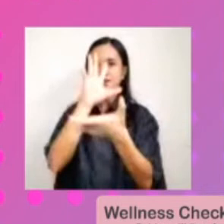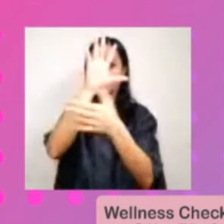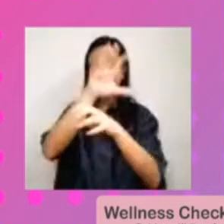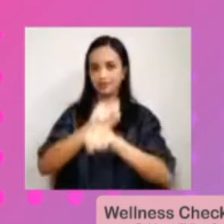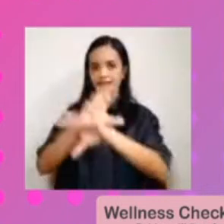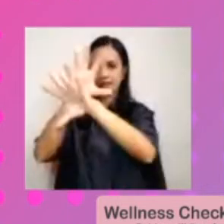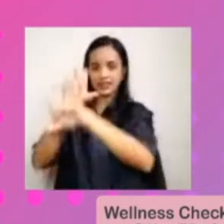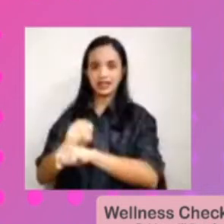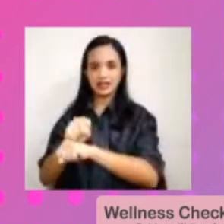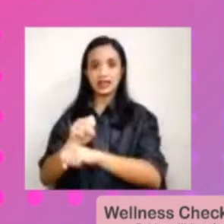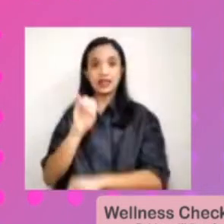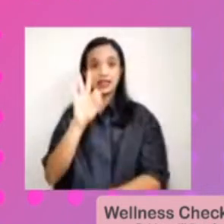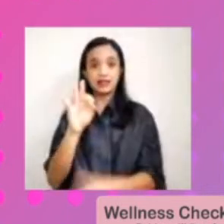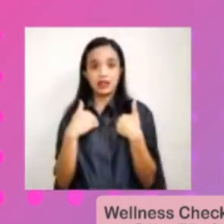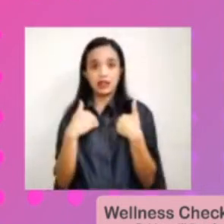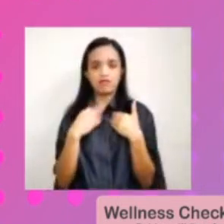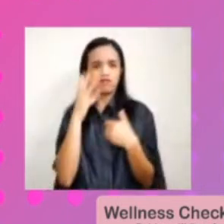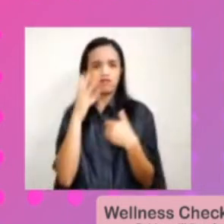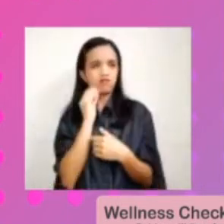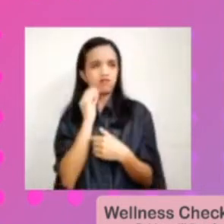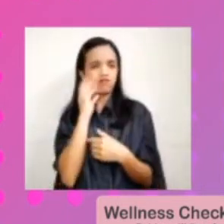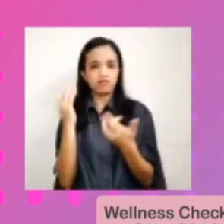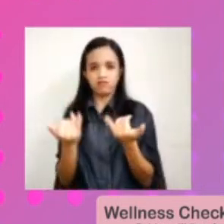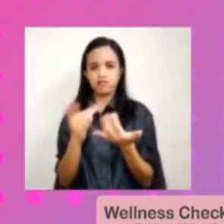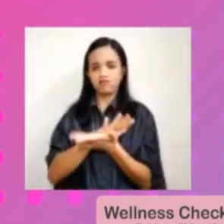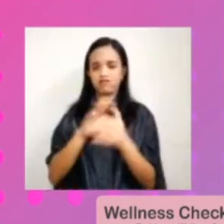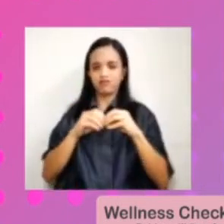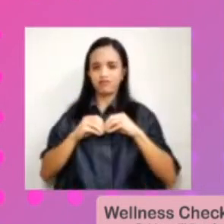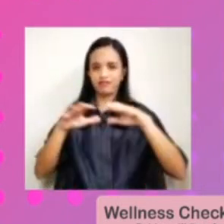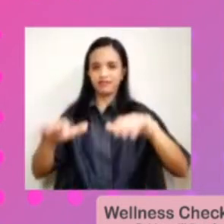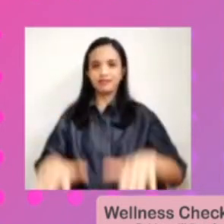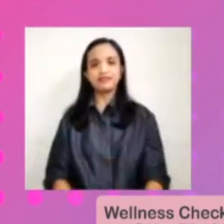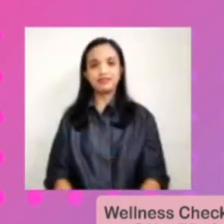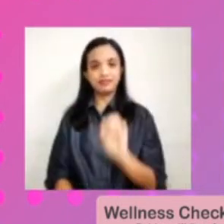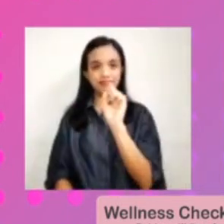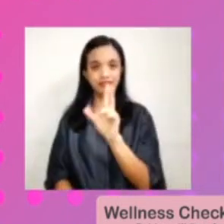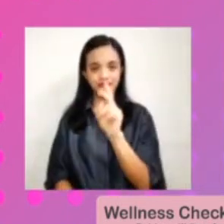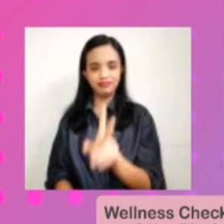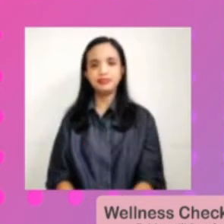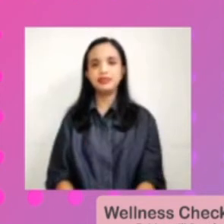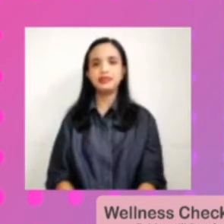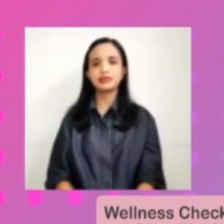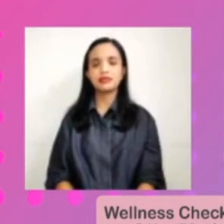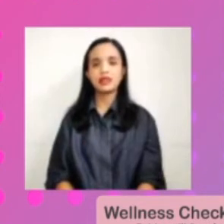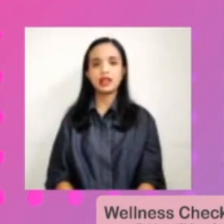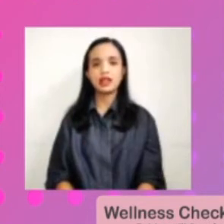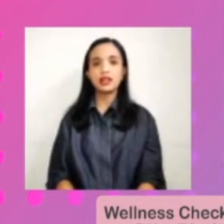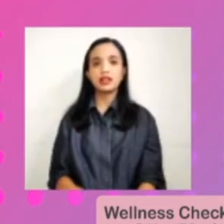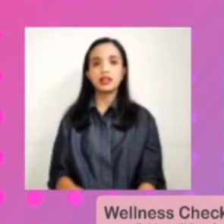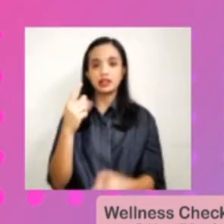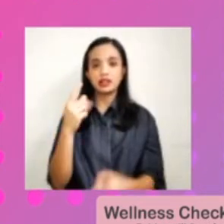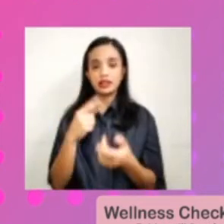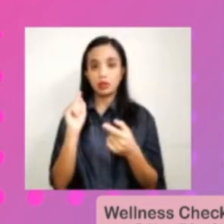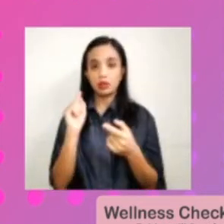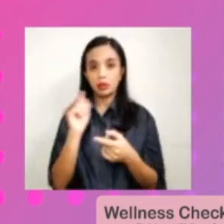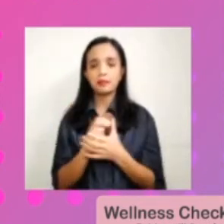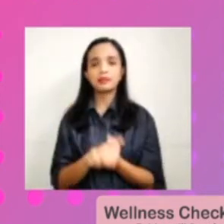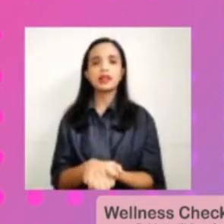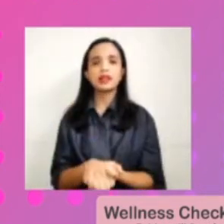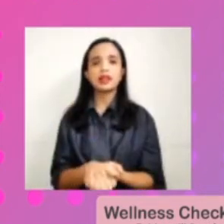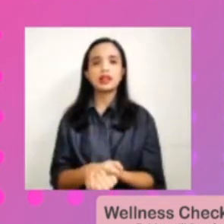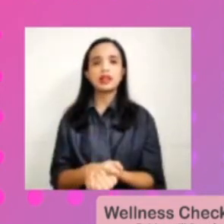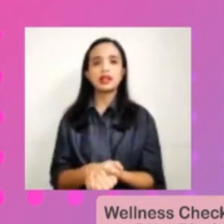mga estudyante para para naman makatulong ito sa kanilang pagkakaroon ng positive habit